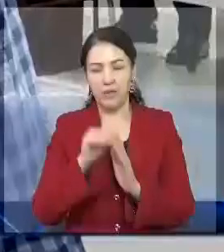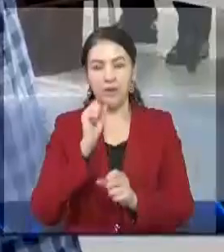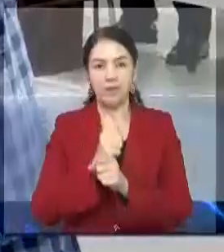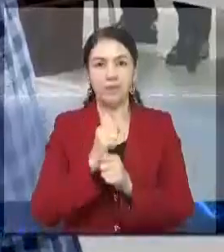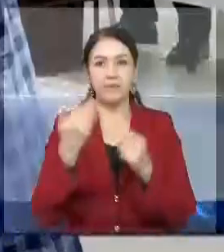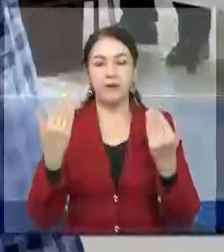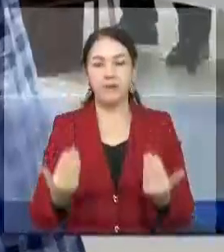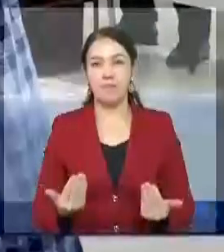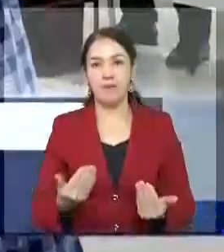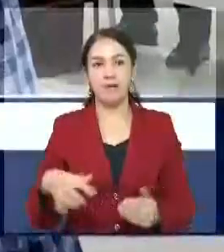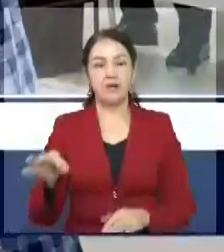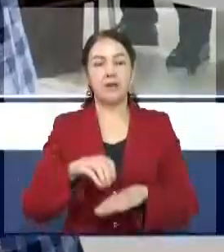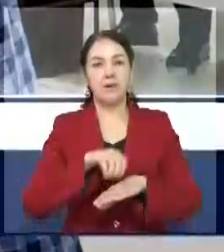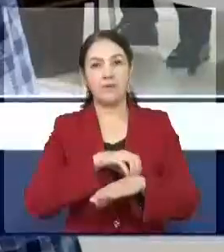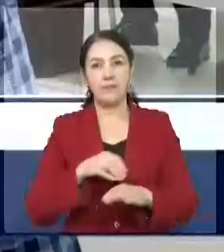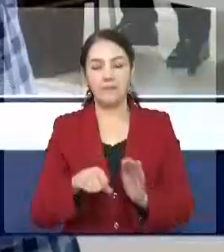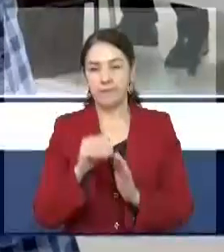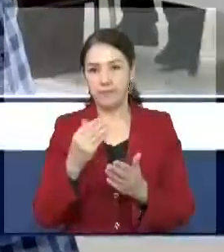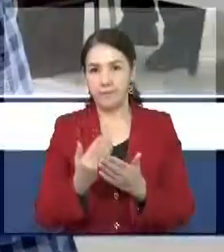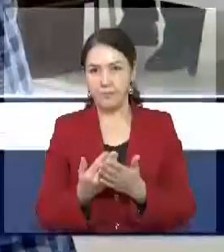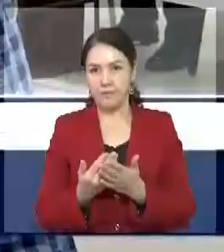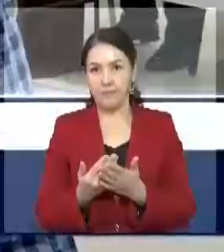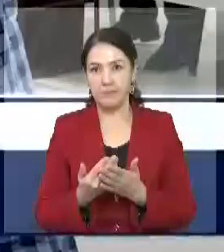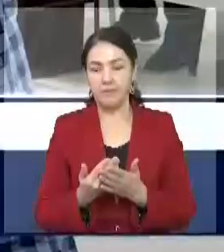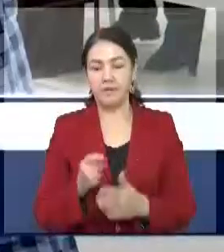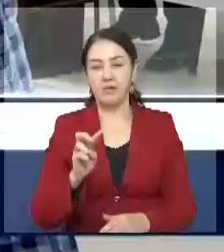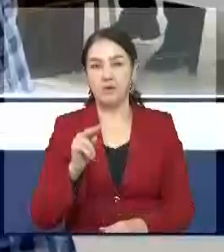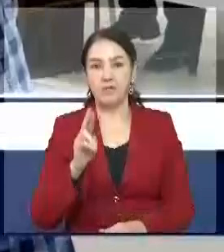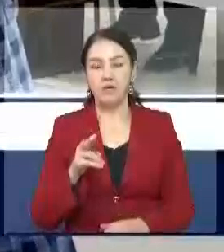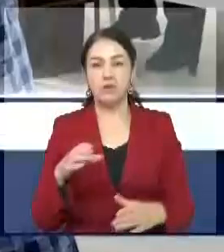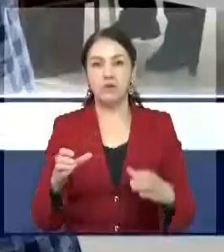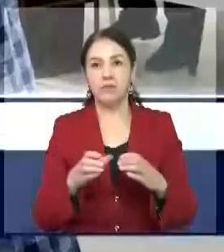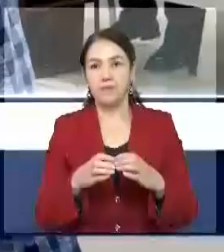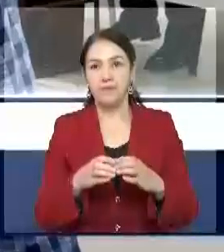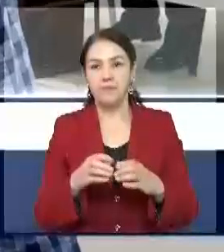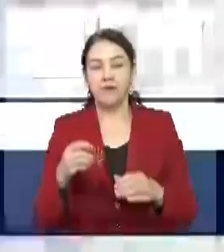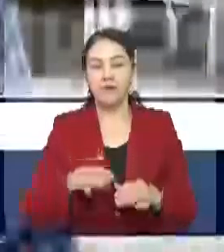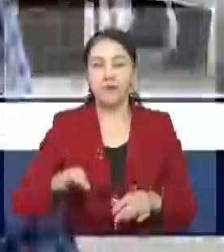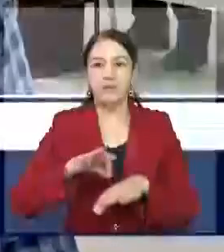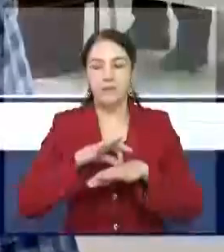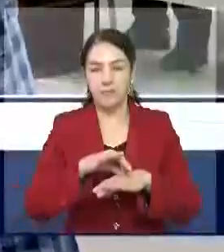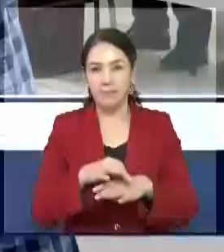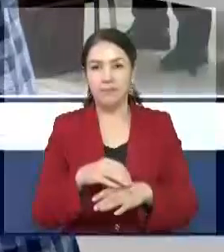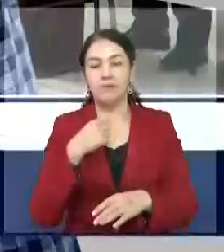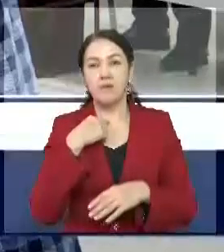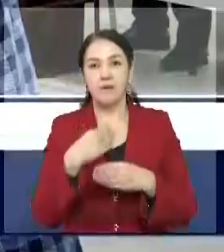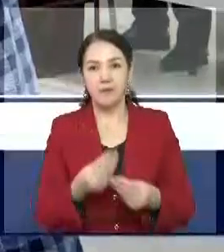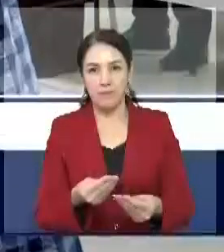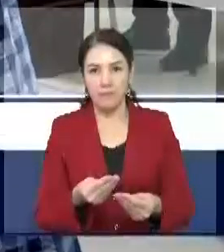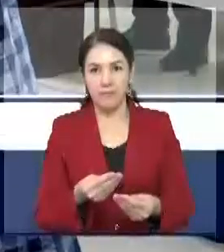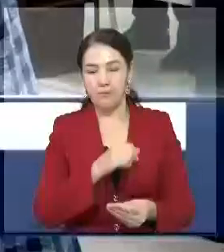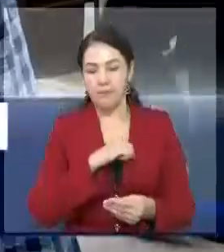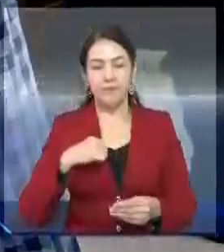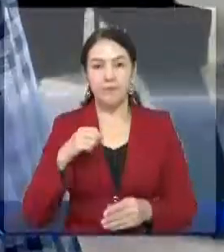жылғы аудан әкімдері сайлау жөніндегі пилоттық жоба ауданда өтіп жатыр. Дауыс беріп